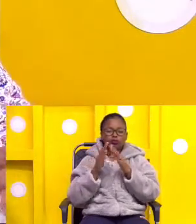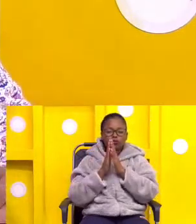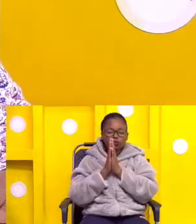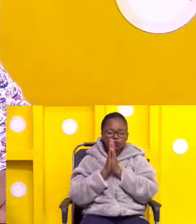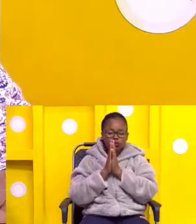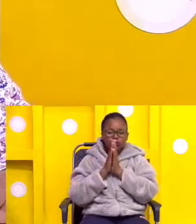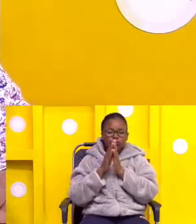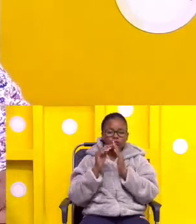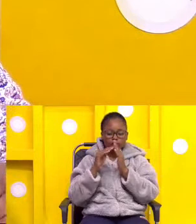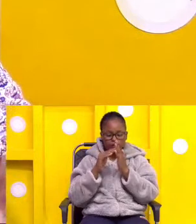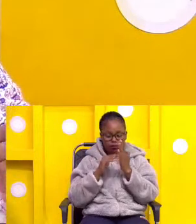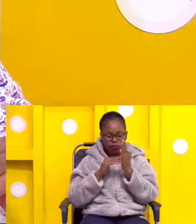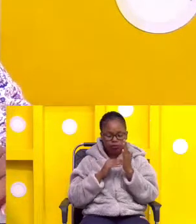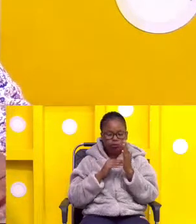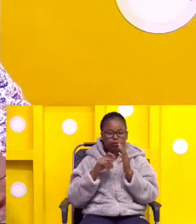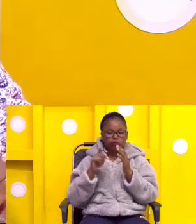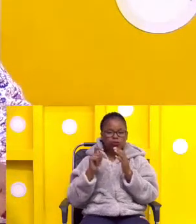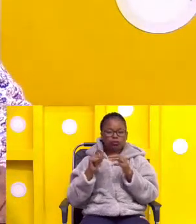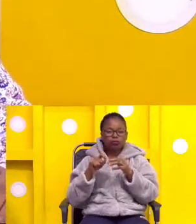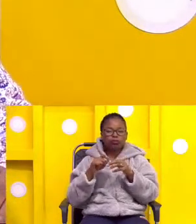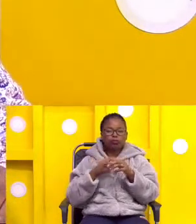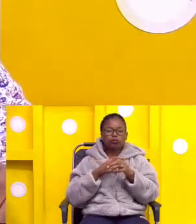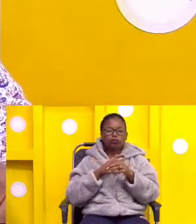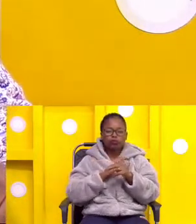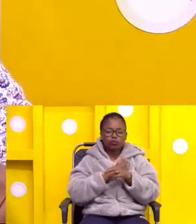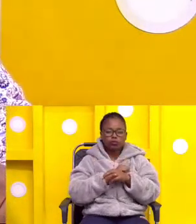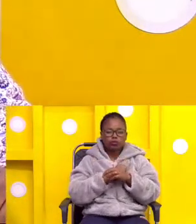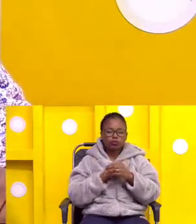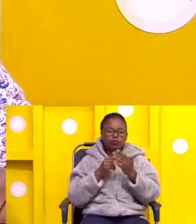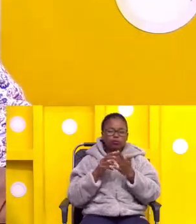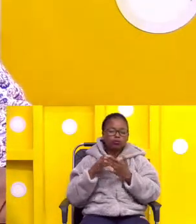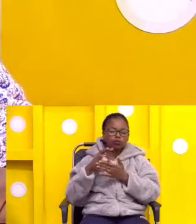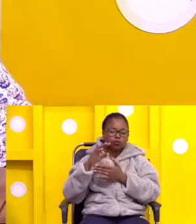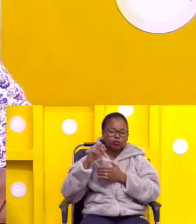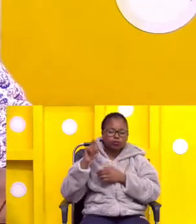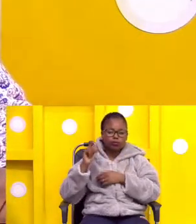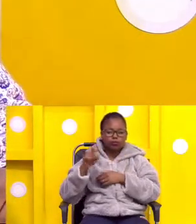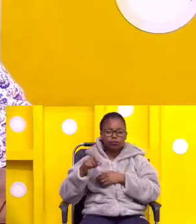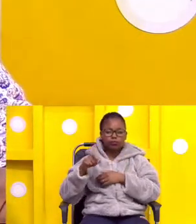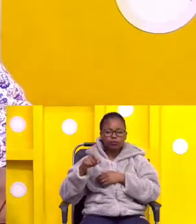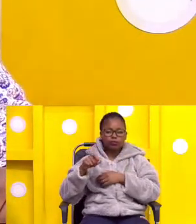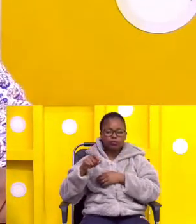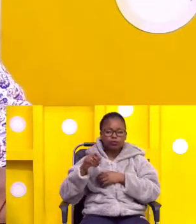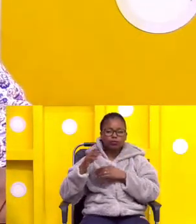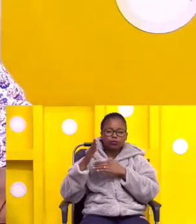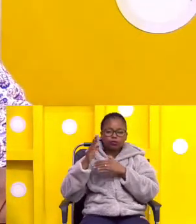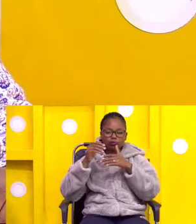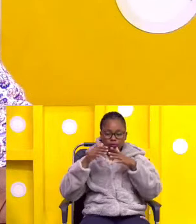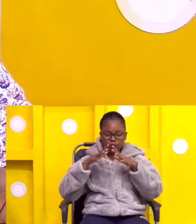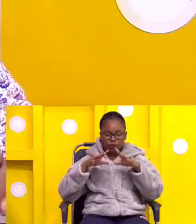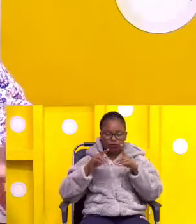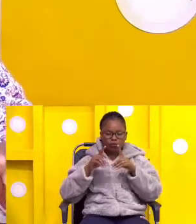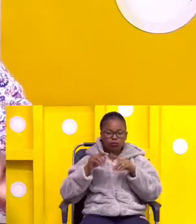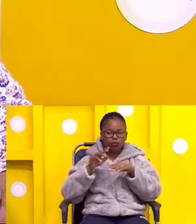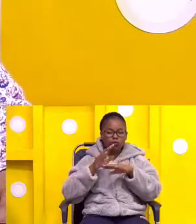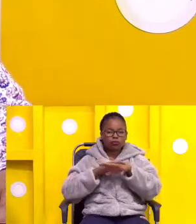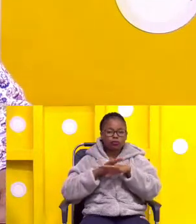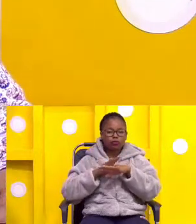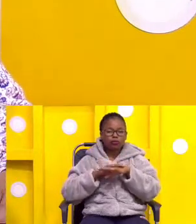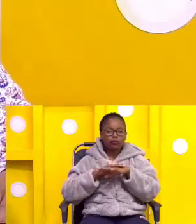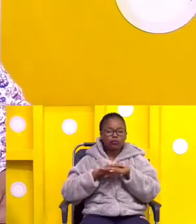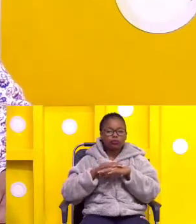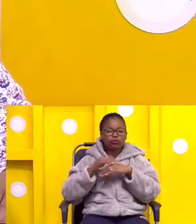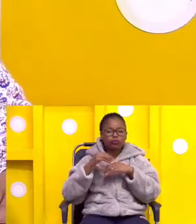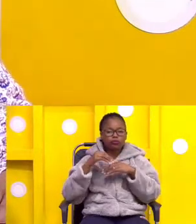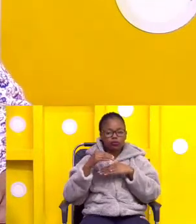kudoma kigoki ya gai. Na kuetele la kulituo. Nilo homo theru wa gai. Ngai witu amurathime na amwike wega na tuikare